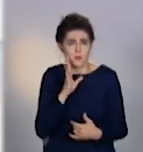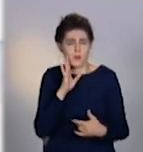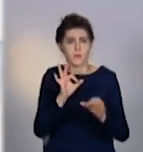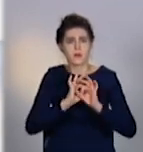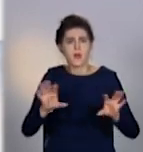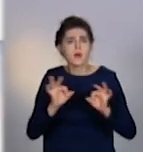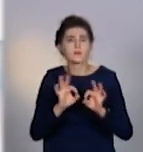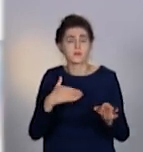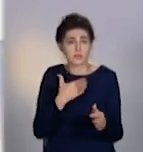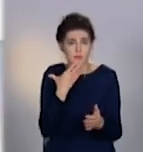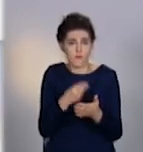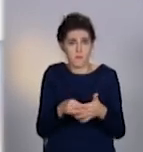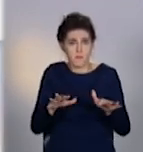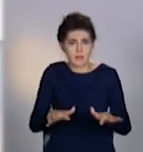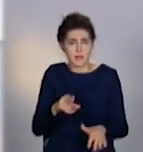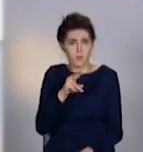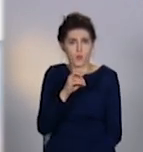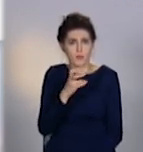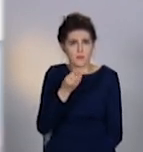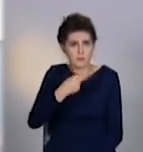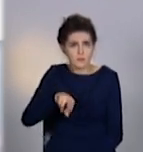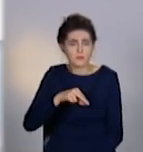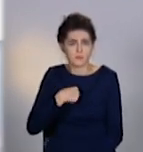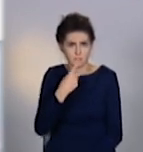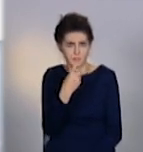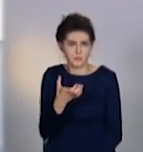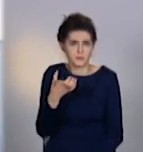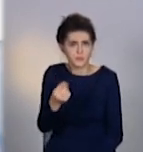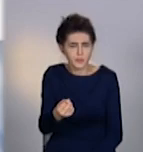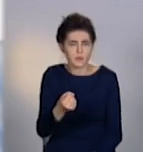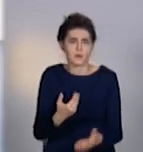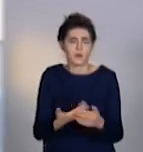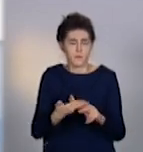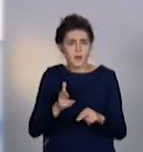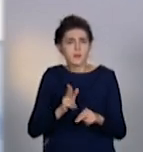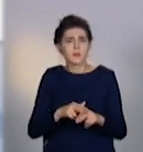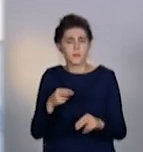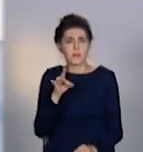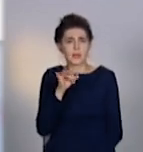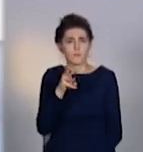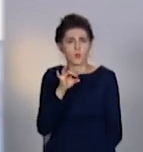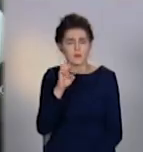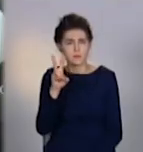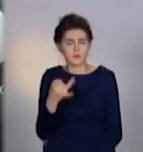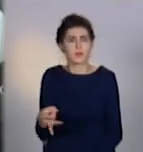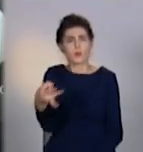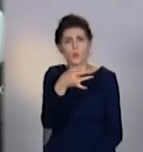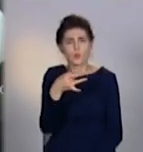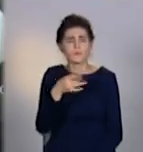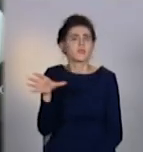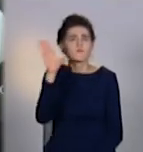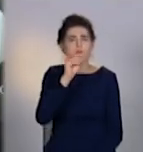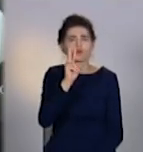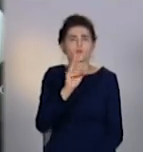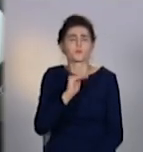у власному під'їзді застукала шукачів скарбів. Вже не кажучи про подвір'я. Приморський район. Фахівці застерігають,